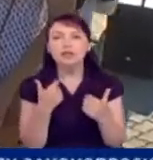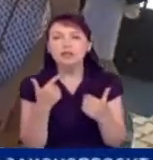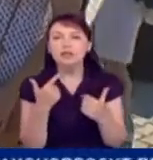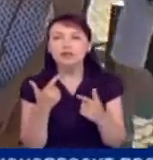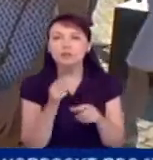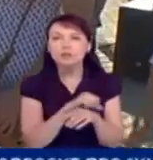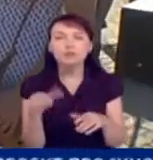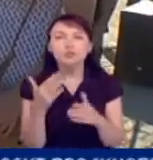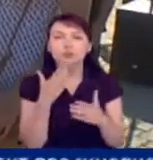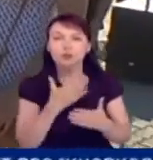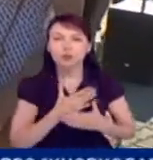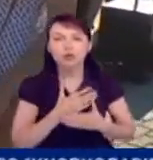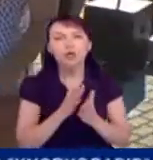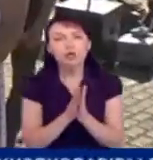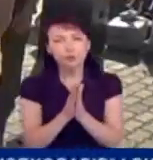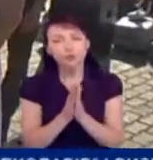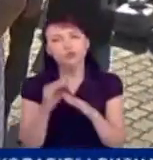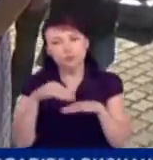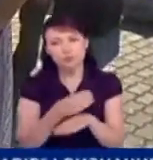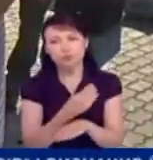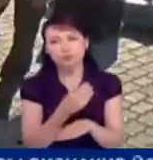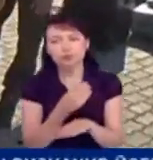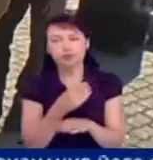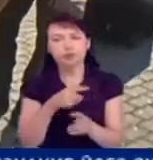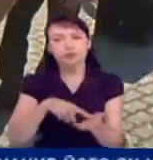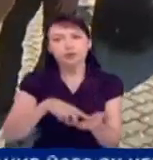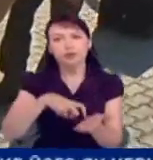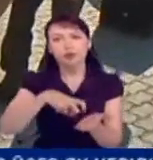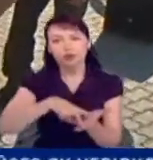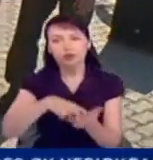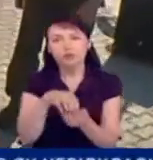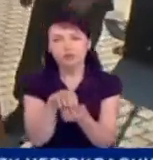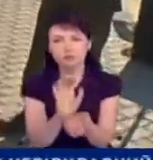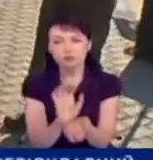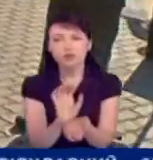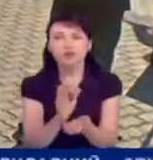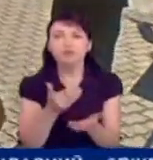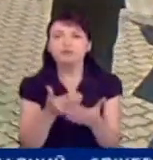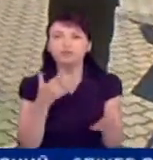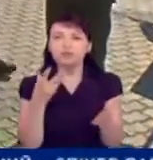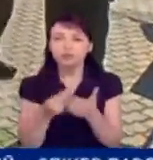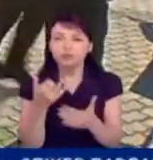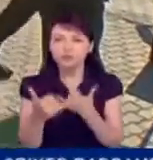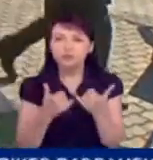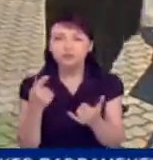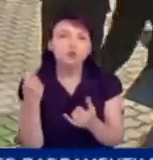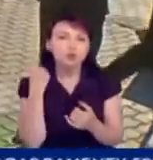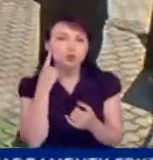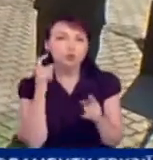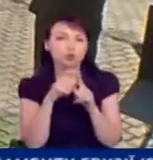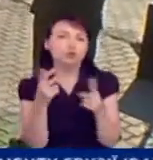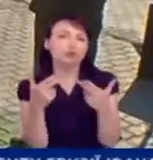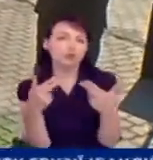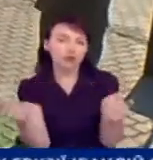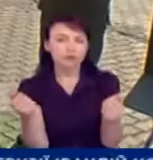кохаю і прошу стати моєю дружиною. Ставши на коліно та з каблучкою в руках, від своєї обраниці він чує довгоочікуване